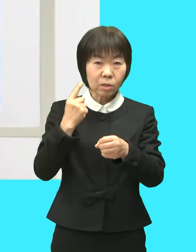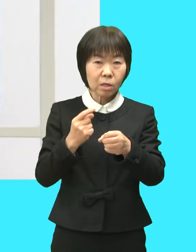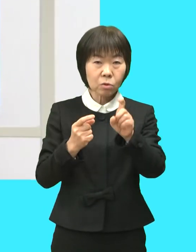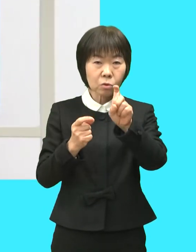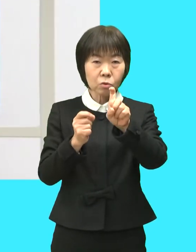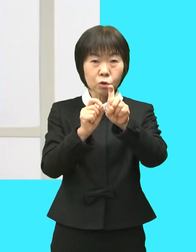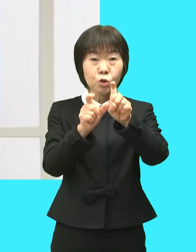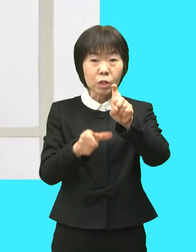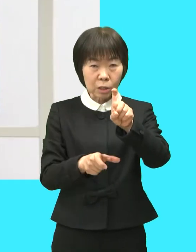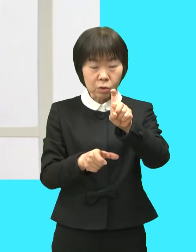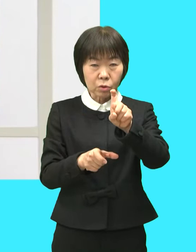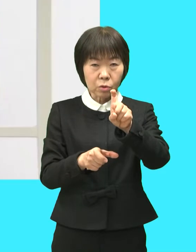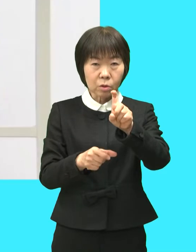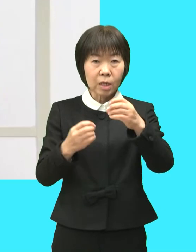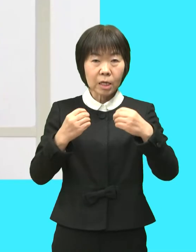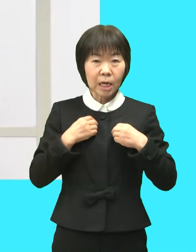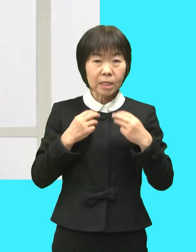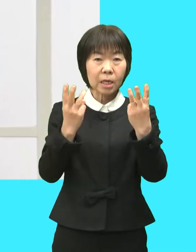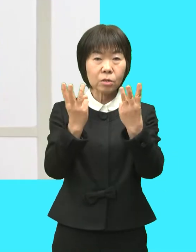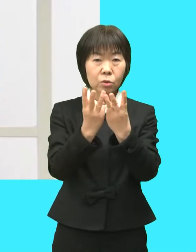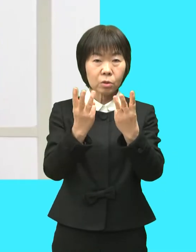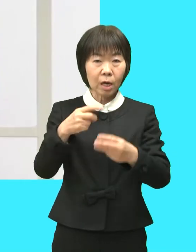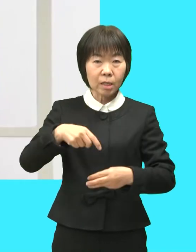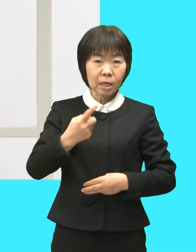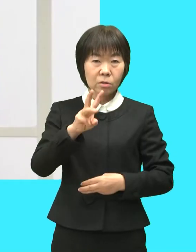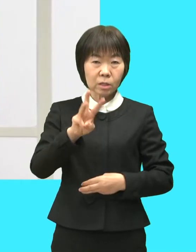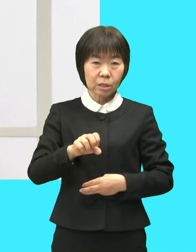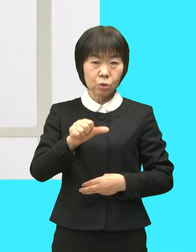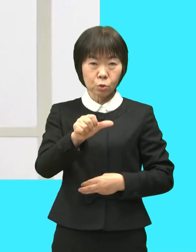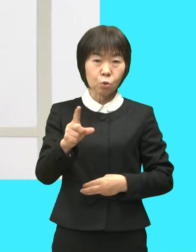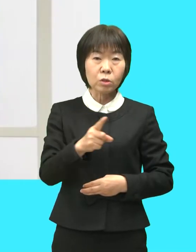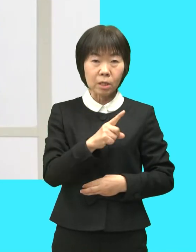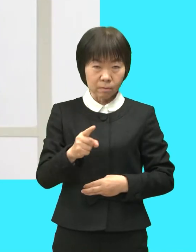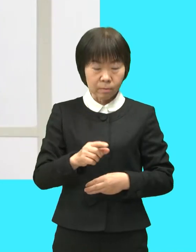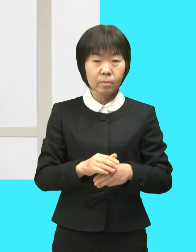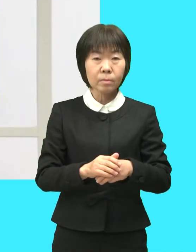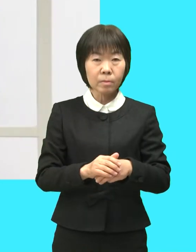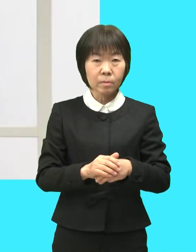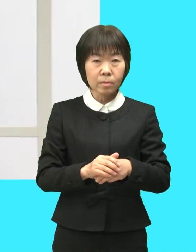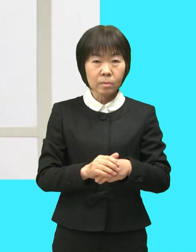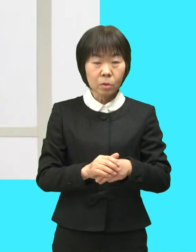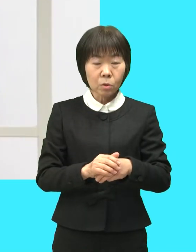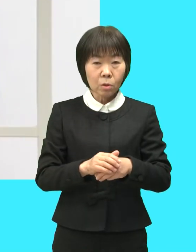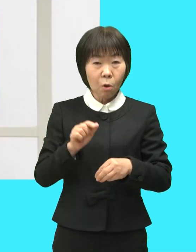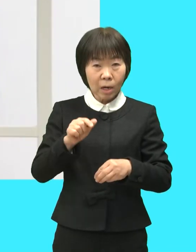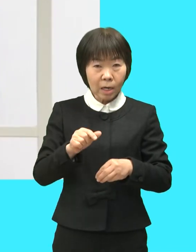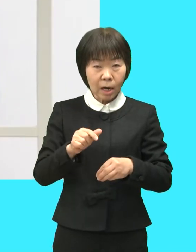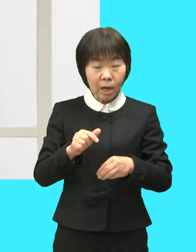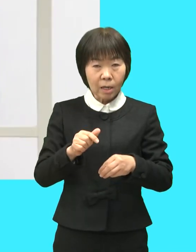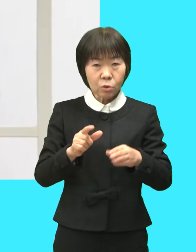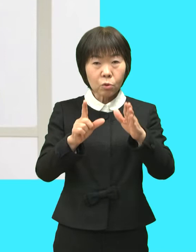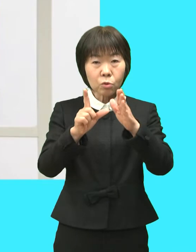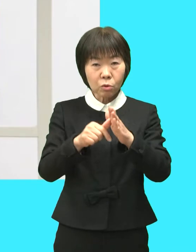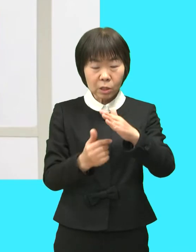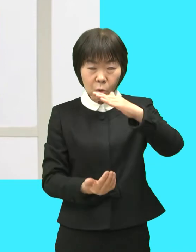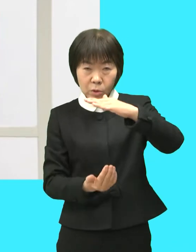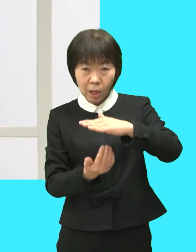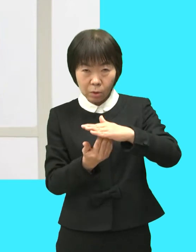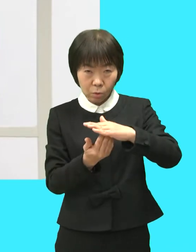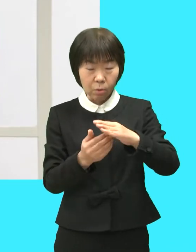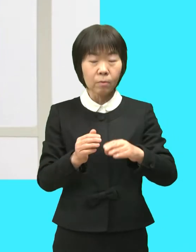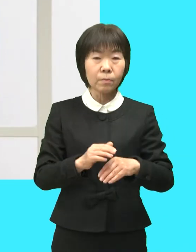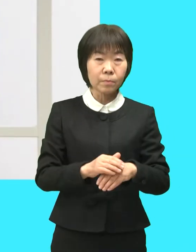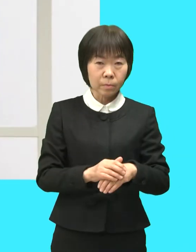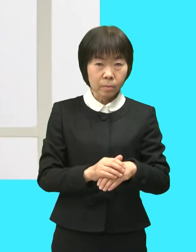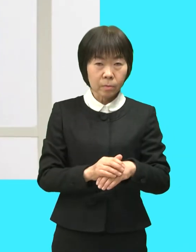月感染者数が135名でした。これがその時点における過去最多であります。